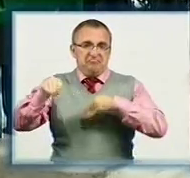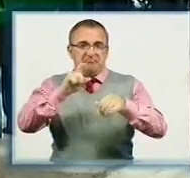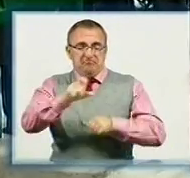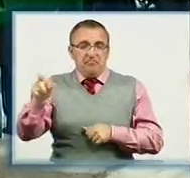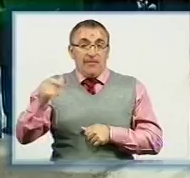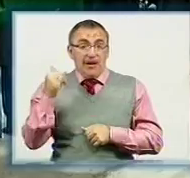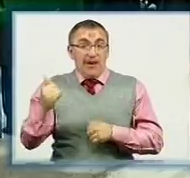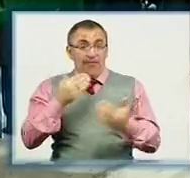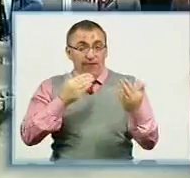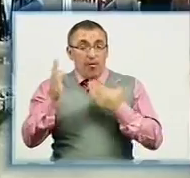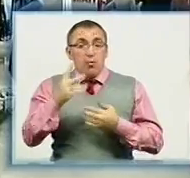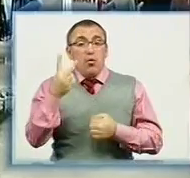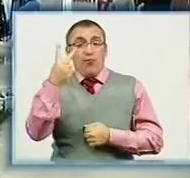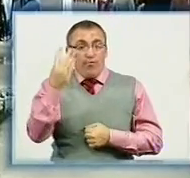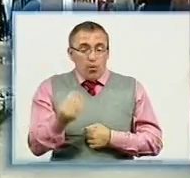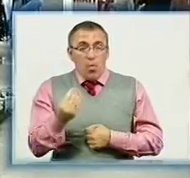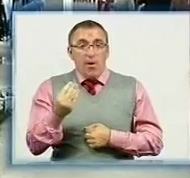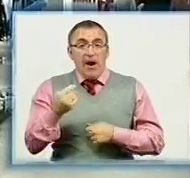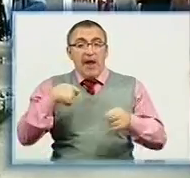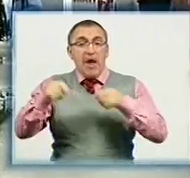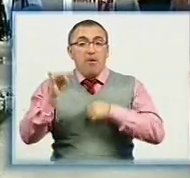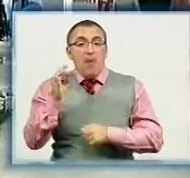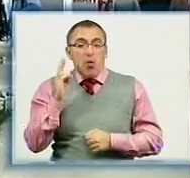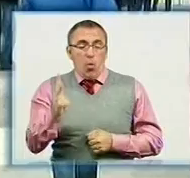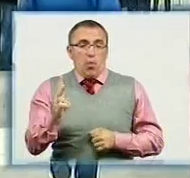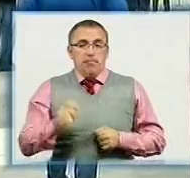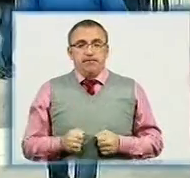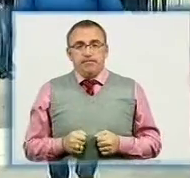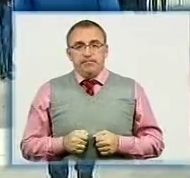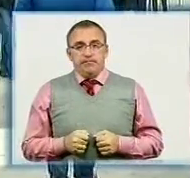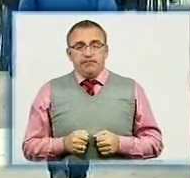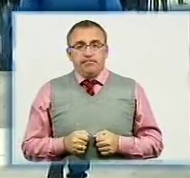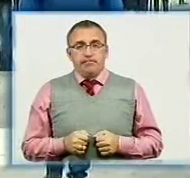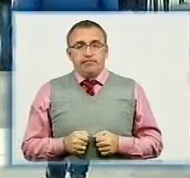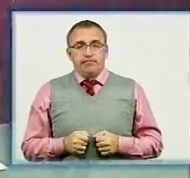виставки запрацює дводенний Покровський ярмарок. Інна Примак, Анатолій Басистий. День за днем.